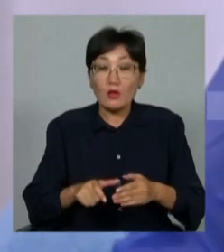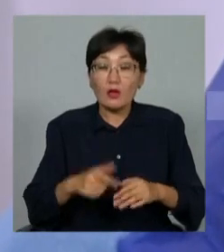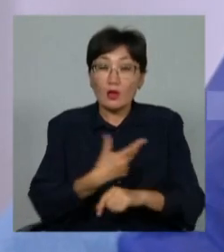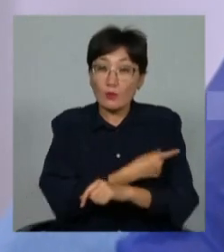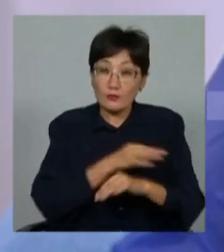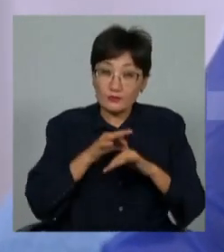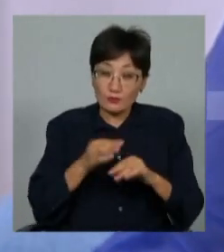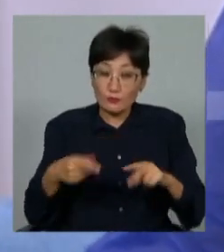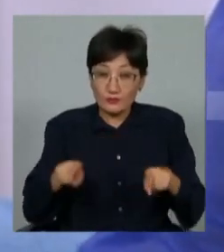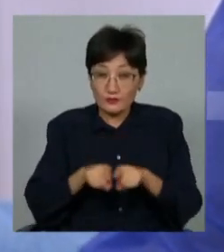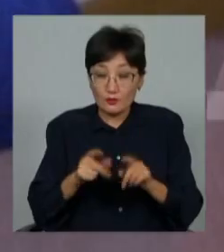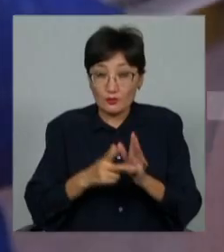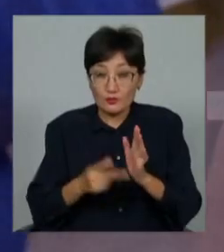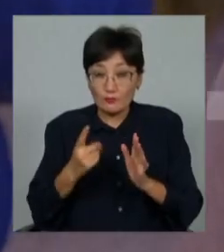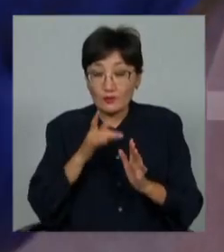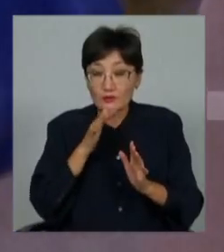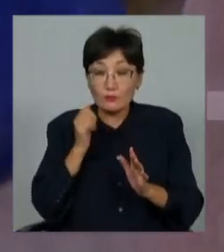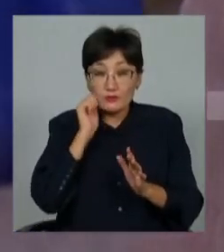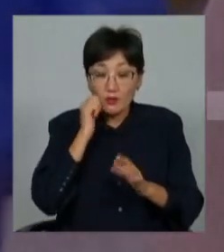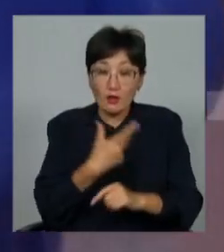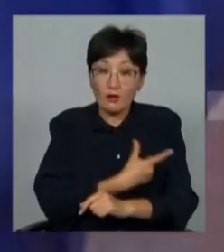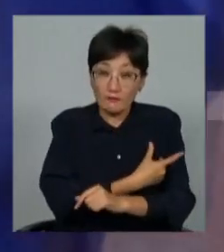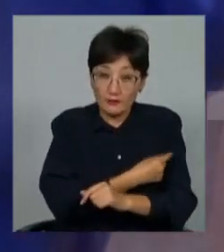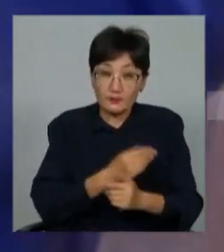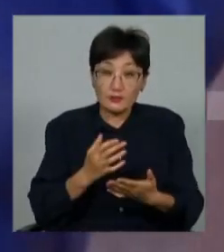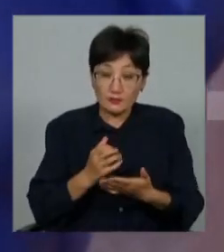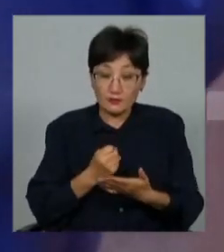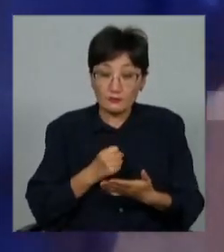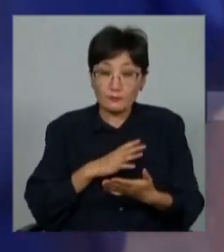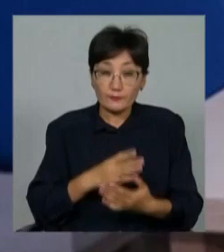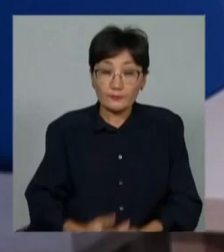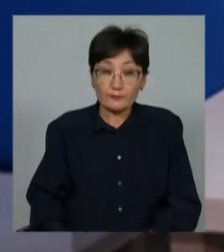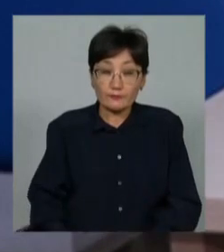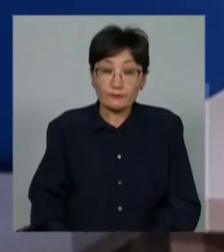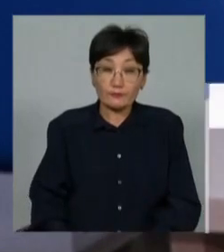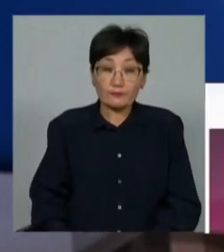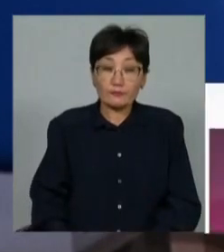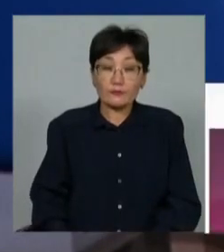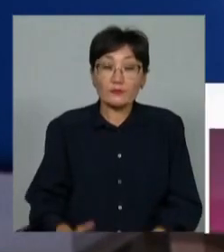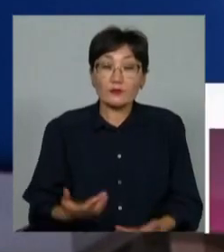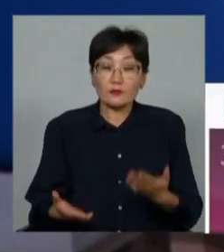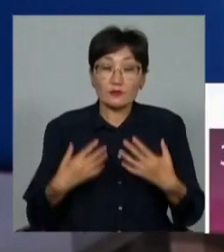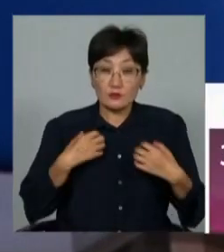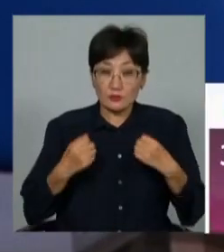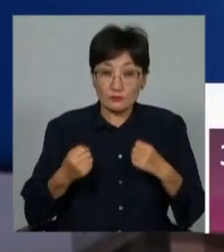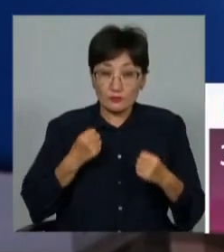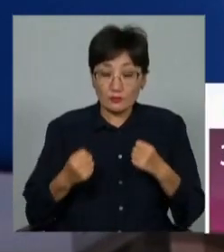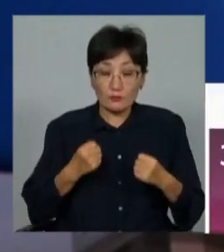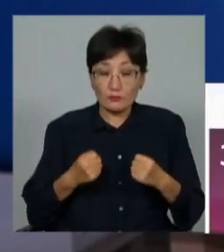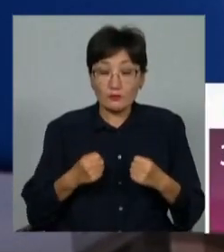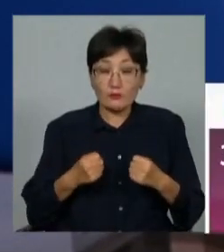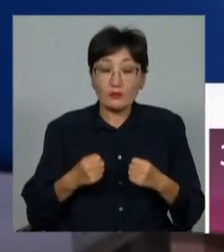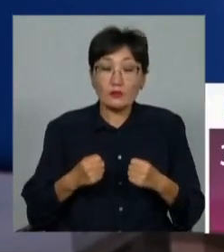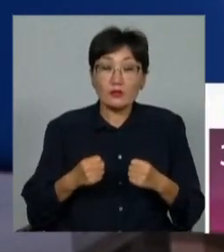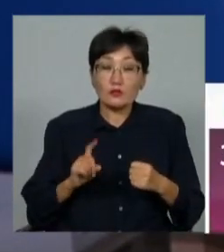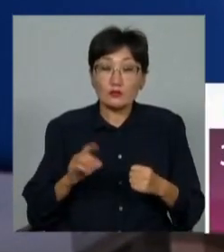пунктіне әкелді. Осылайша 81 жастағы әже де вакцина алғандардың қатарына қосылды. Денім сау болып, аман сау жүрейін,